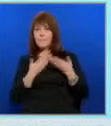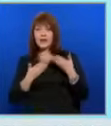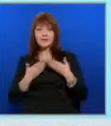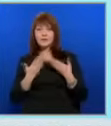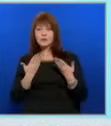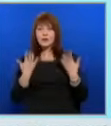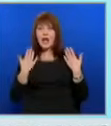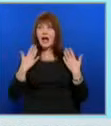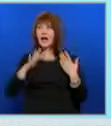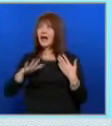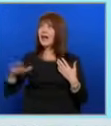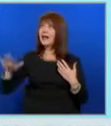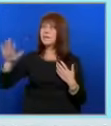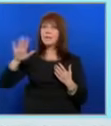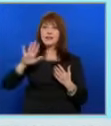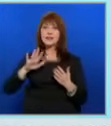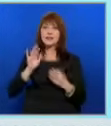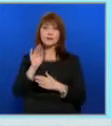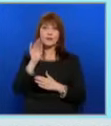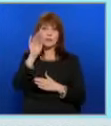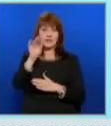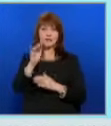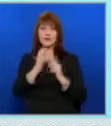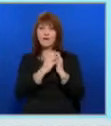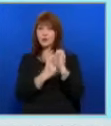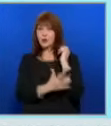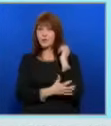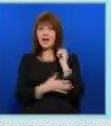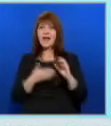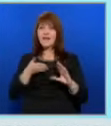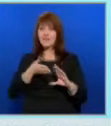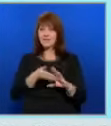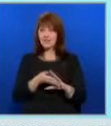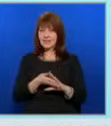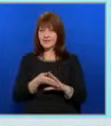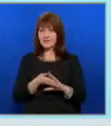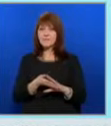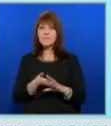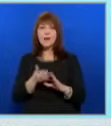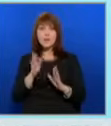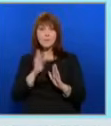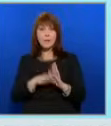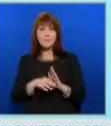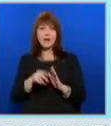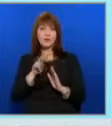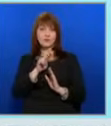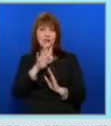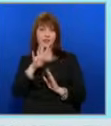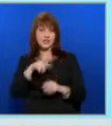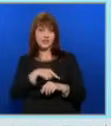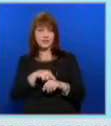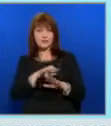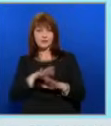Преговорите за климатичното бъдеще на световната конференция в Дубай навлизат в финалната си права. По-малко от денонощие остава до